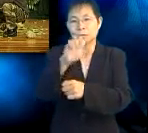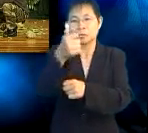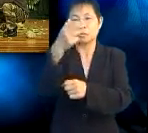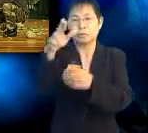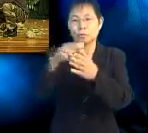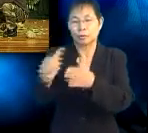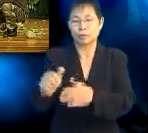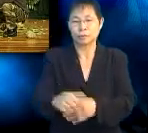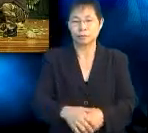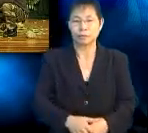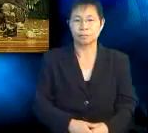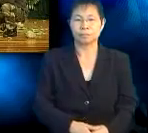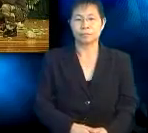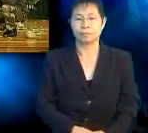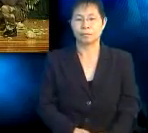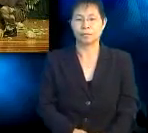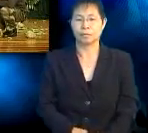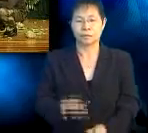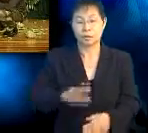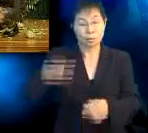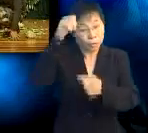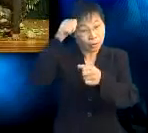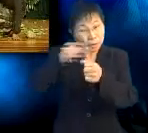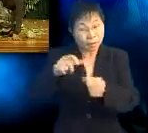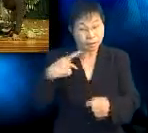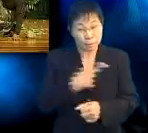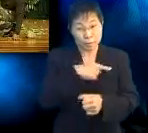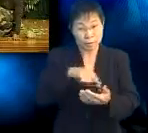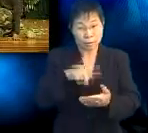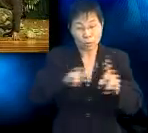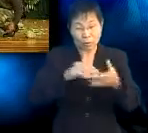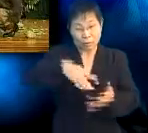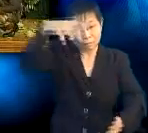RM10,000. Kamu ingat, kami ni anak orang kaya.